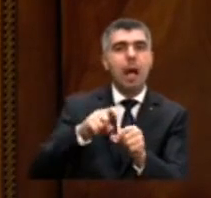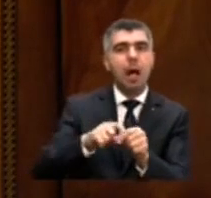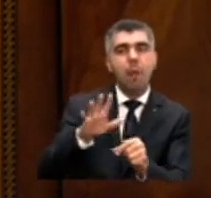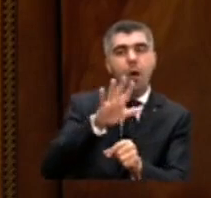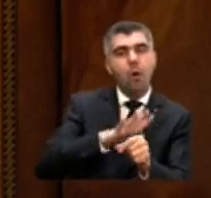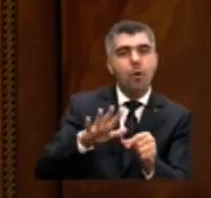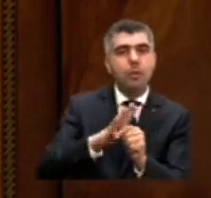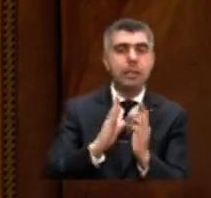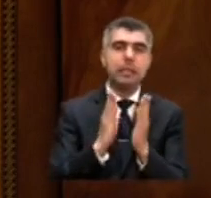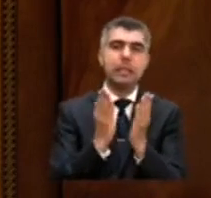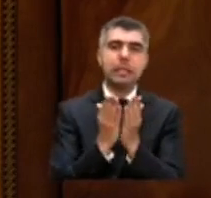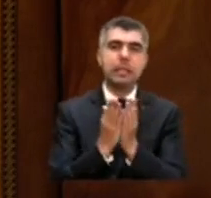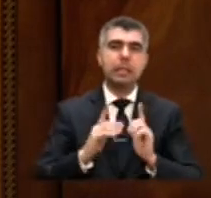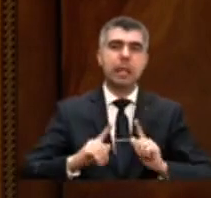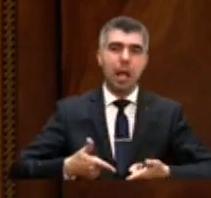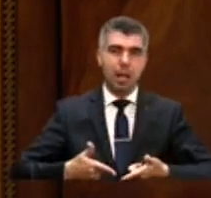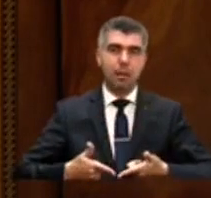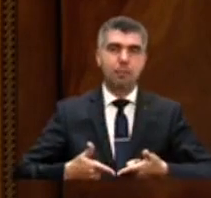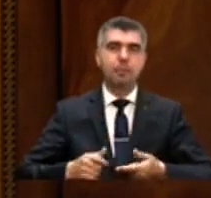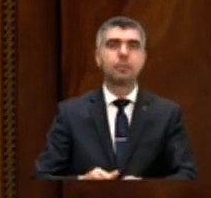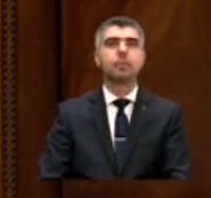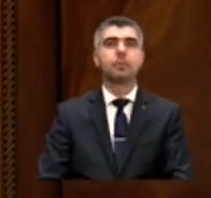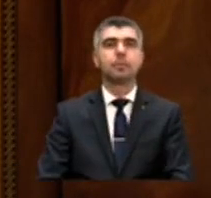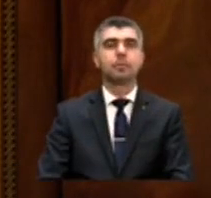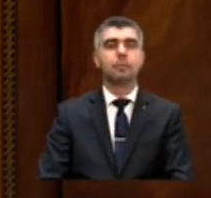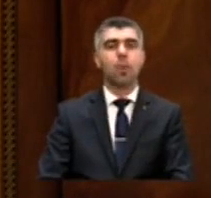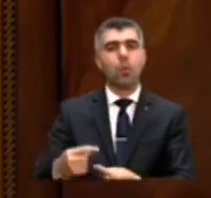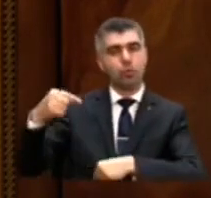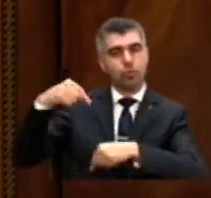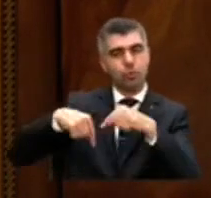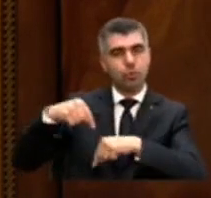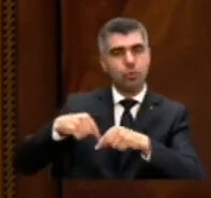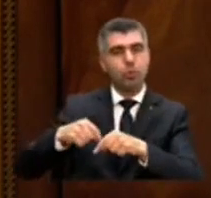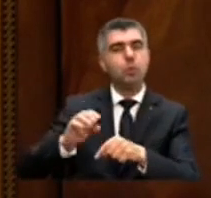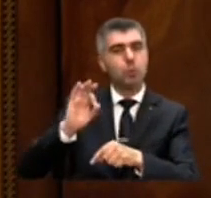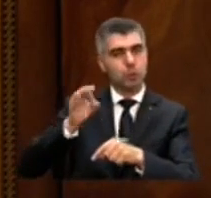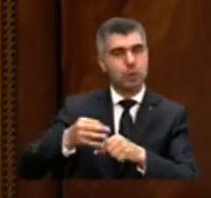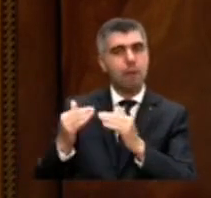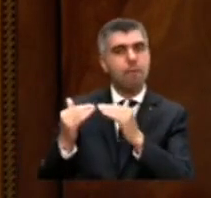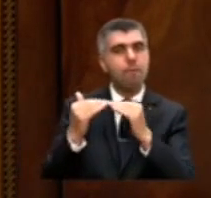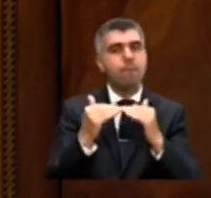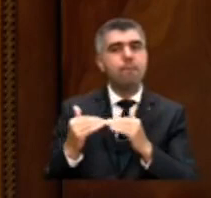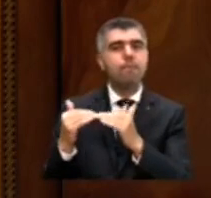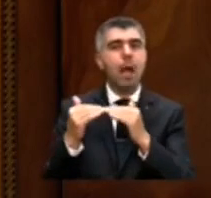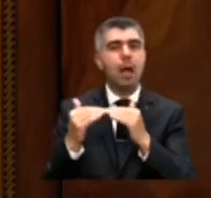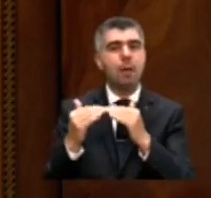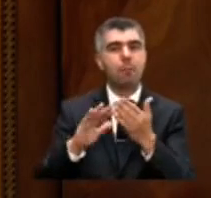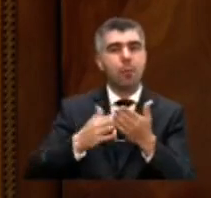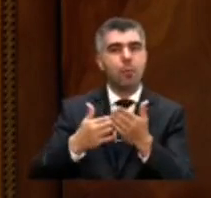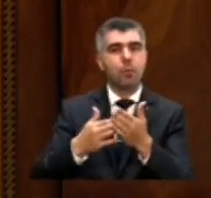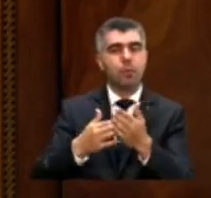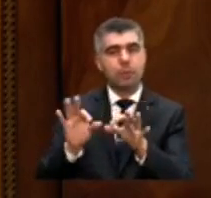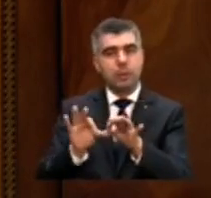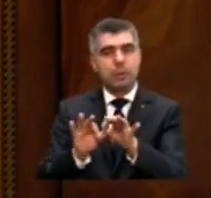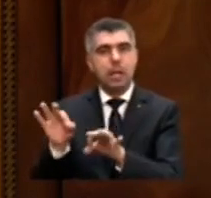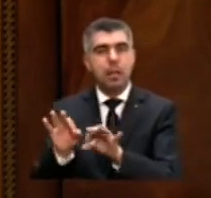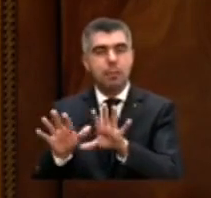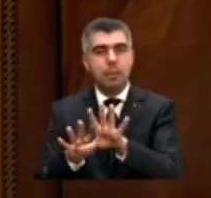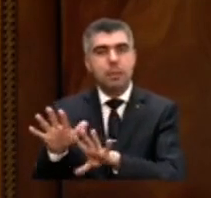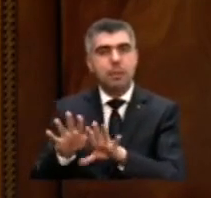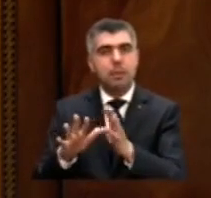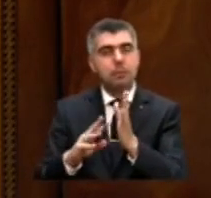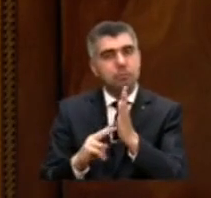النقابية للتعليم الأكثر تمثيلية من أجل التوافق حول الإجراءات والتدابير الرامية للرفع